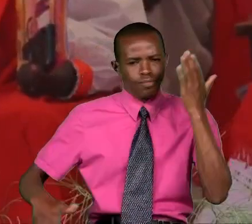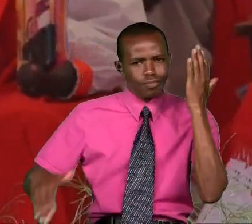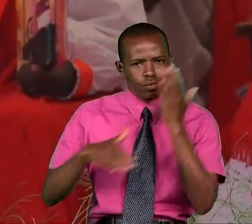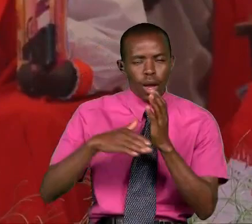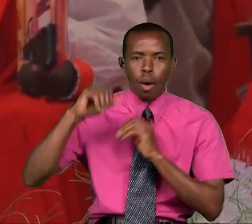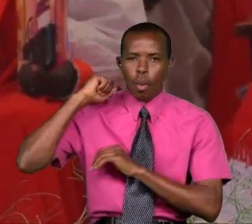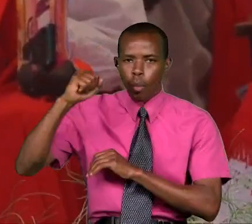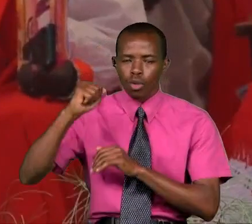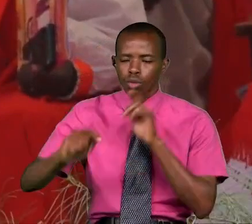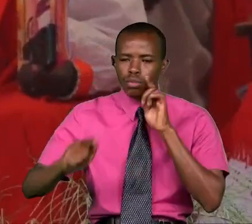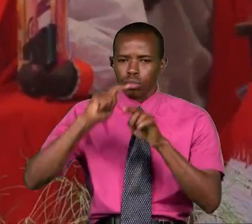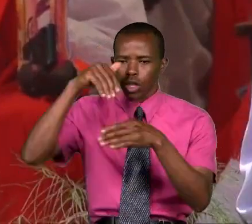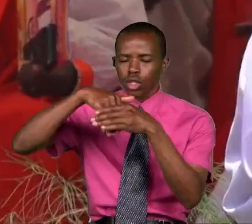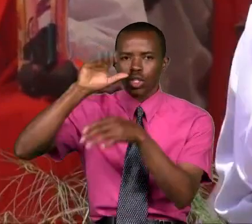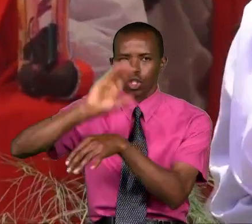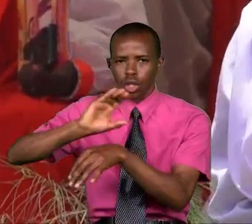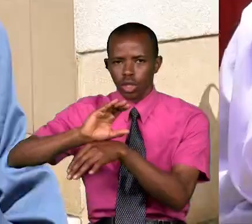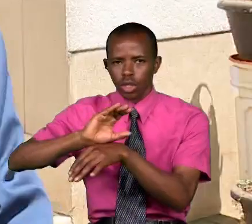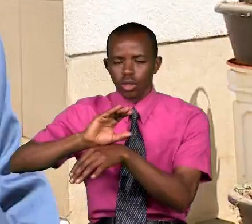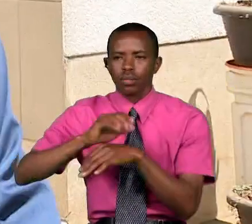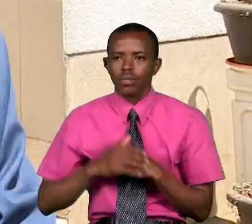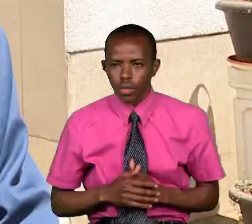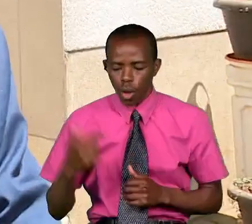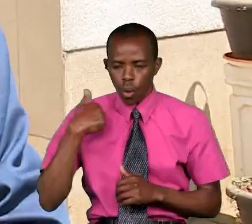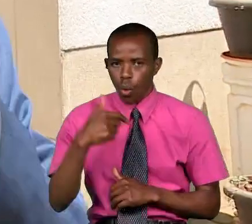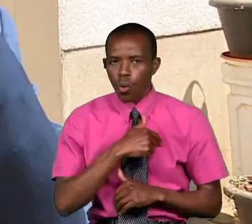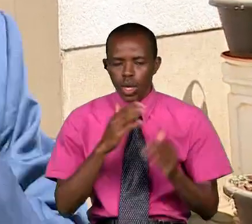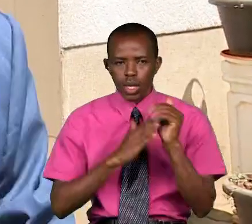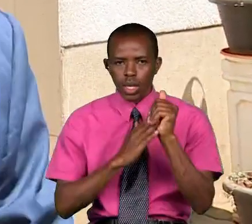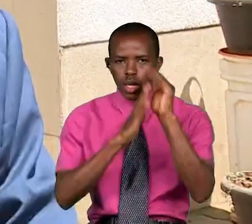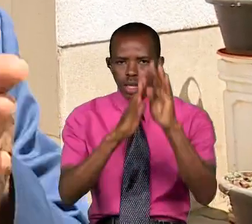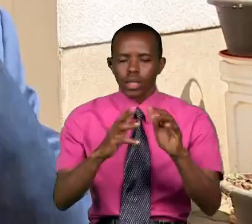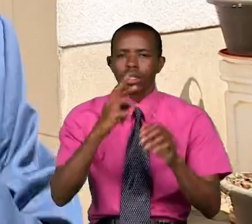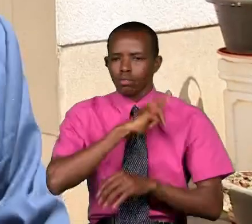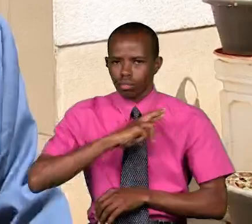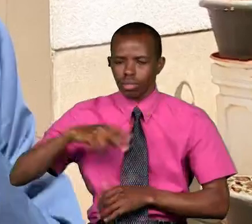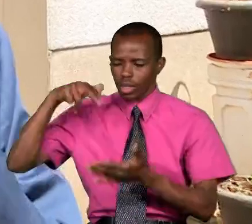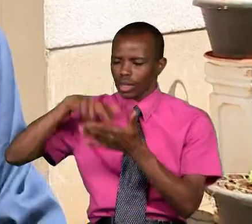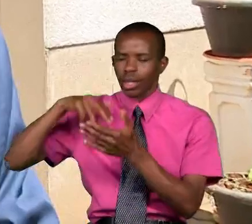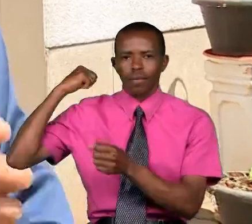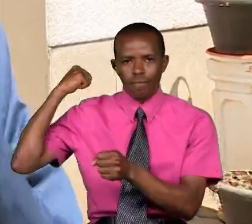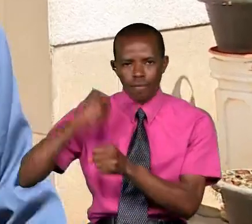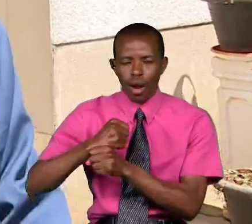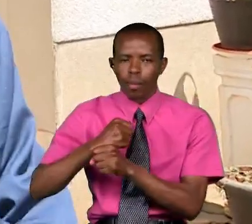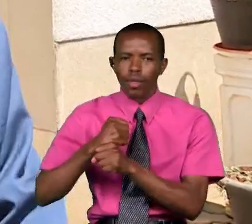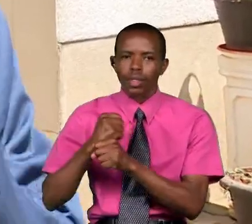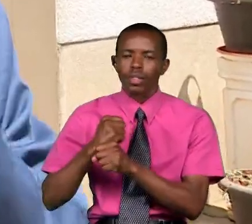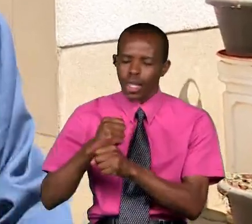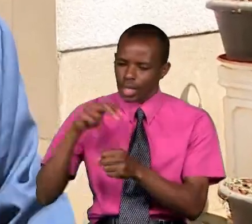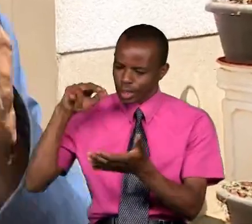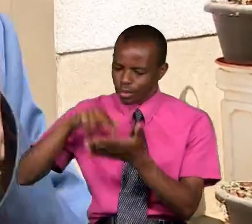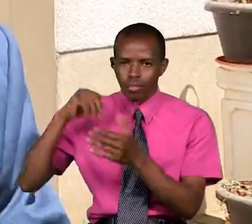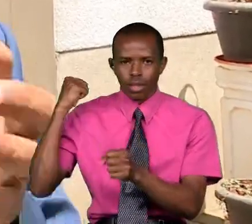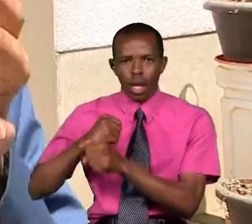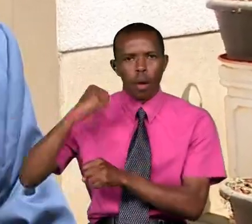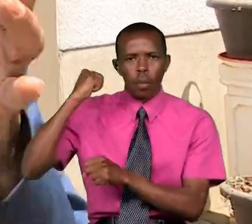wanasiasa kuzungumza ndani ya kanisa Anglikana. Sisi viongozi wa dini pia tusimameni msimamo mmoja, msimamo mzuri kwamba